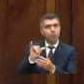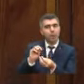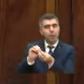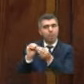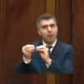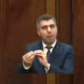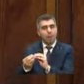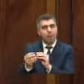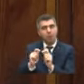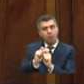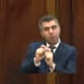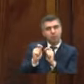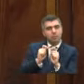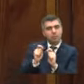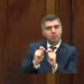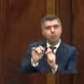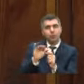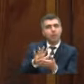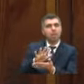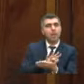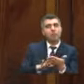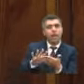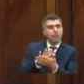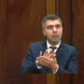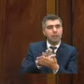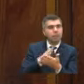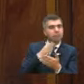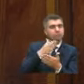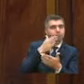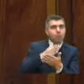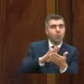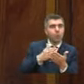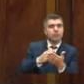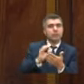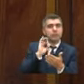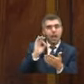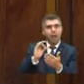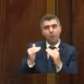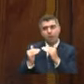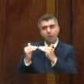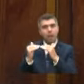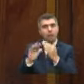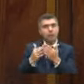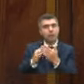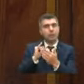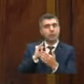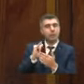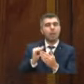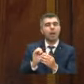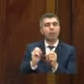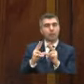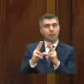والتحدث عن الإشكالات التي تقع في بعض الأحيان والتعثرات وعدم التفاهم بين بعض المتدخلين للتدخل فورا